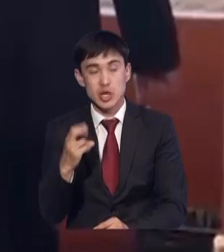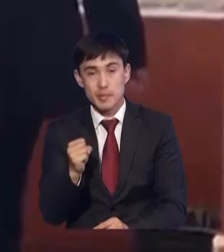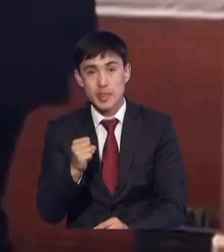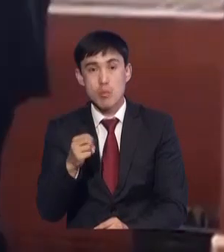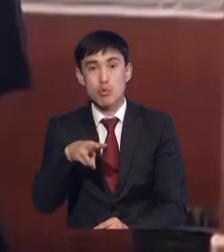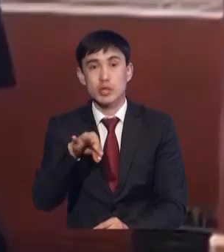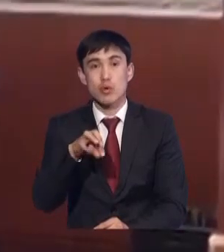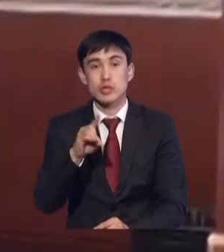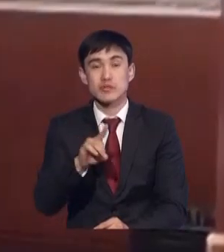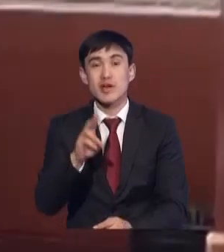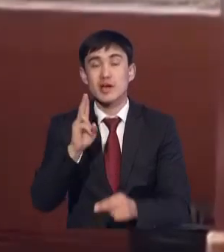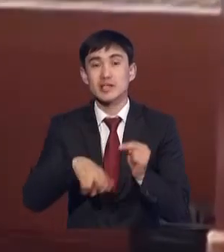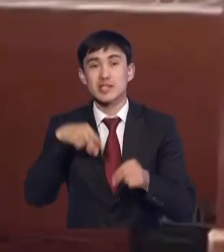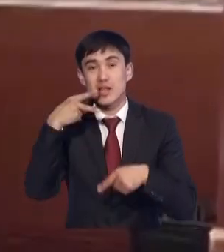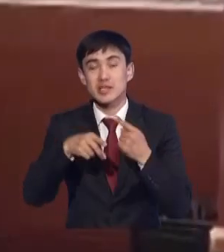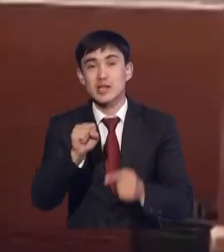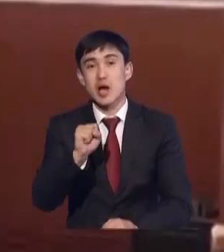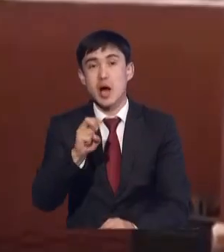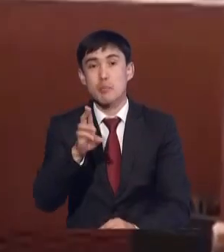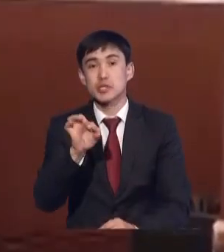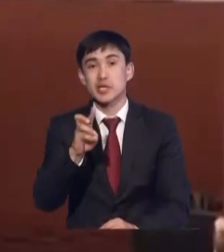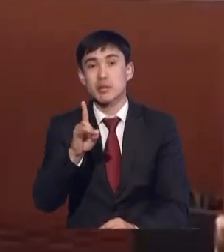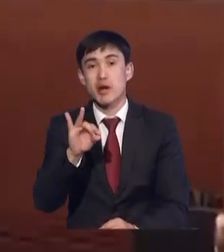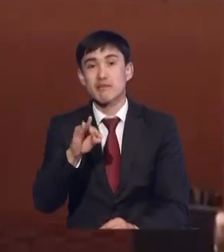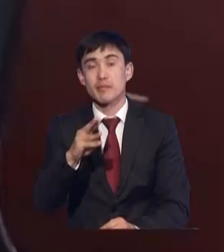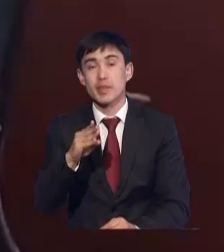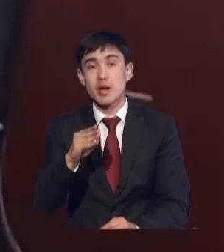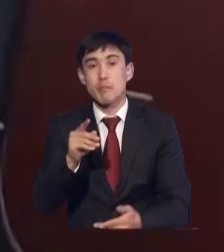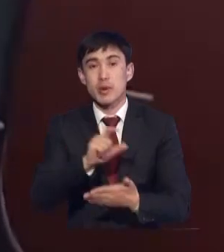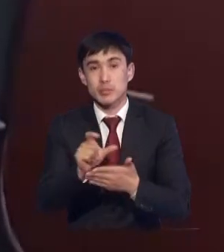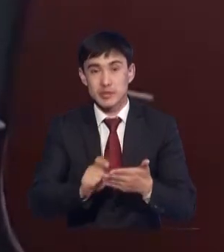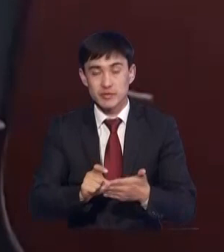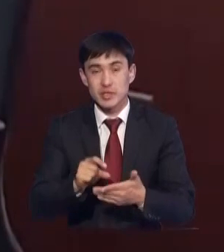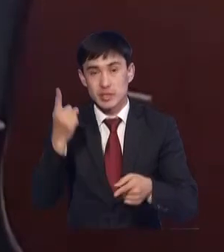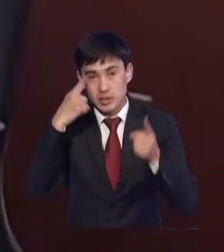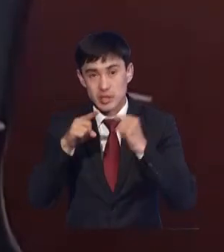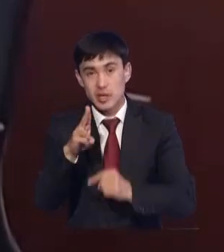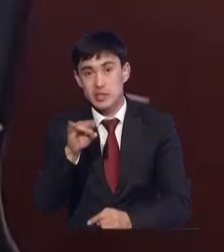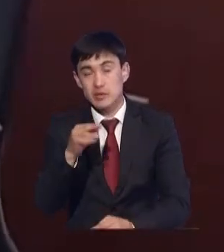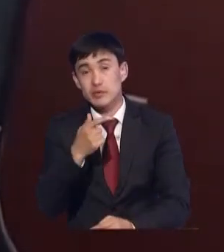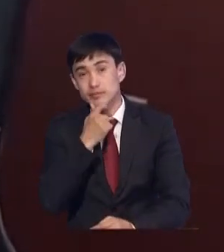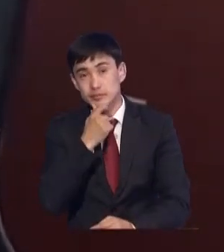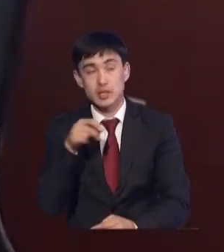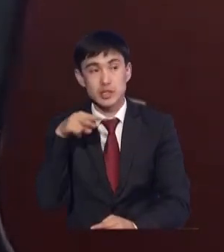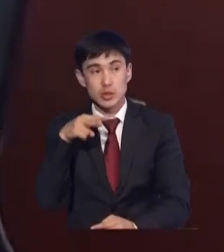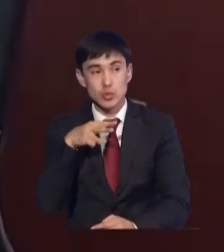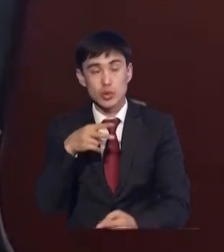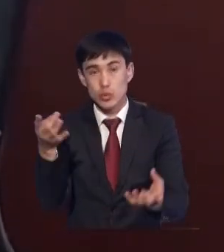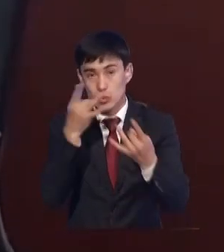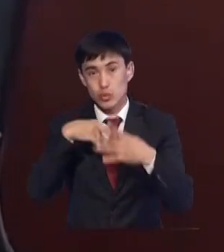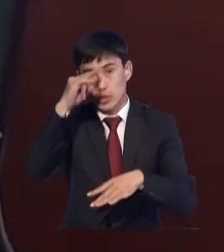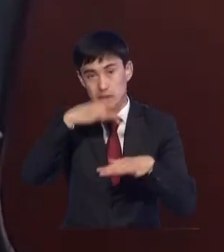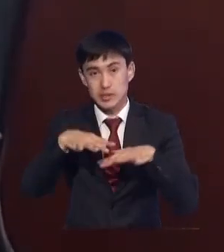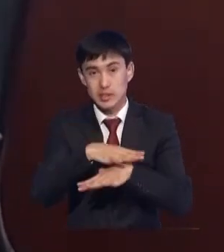уэз и конец легенды абиша кекиль Баева благодаря произведению кекиль Баева Кристофер заинтересовался литературой и культурой